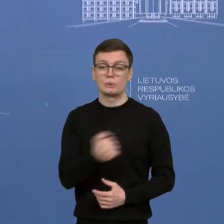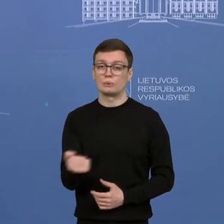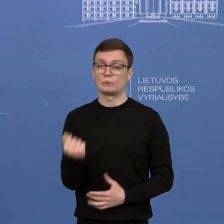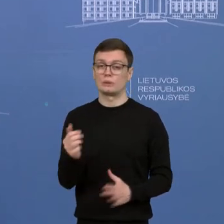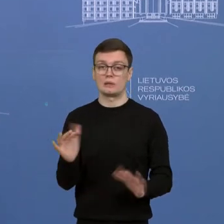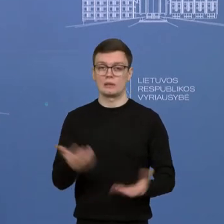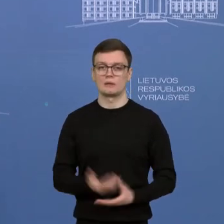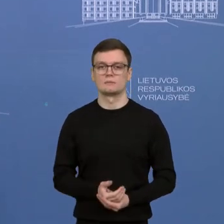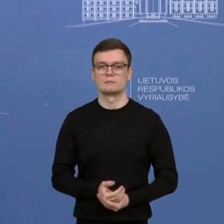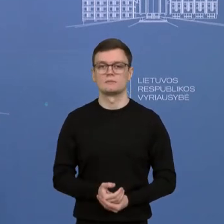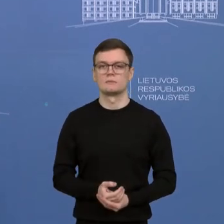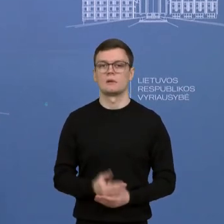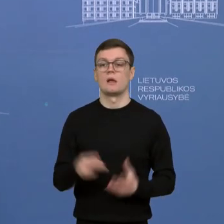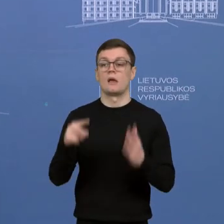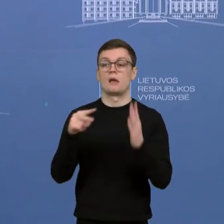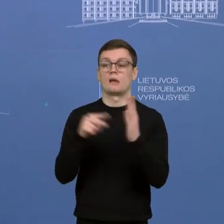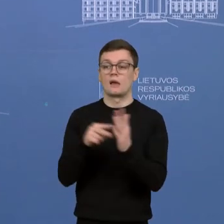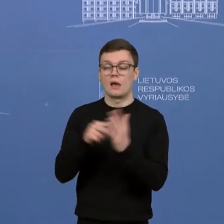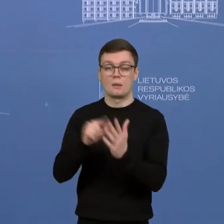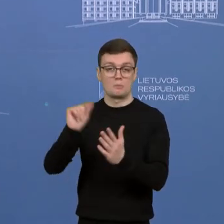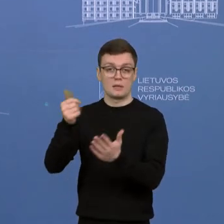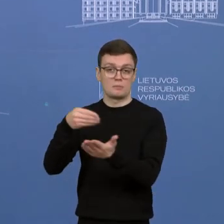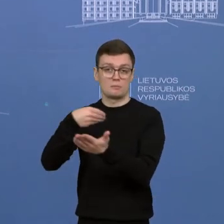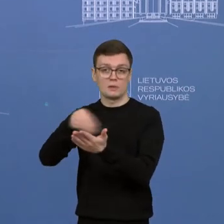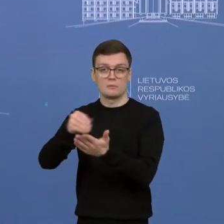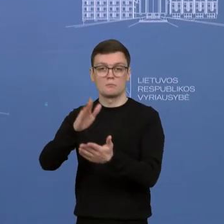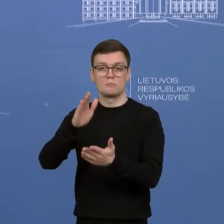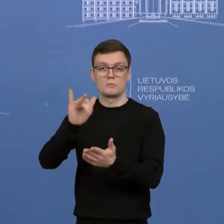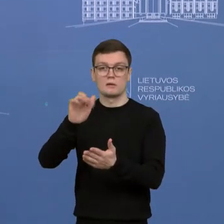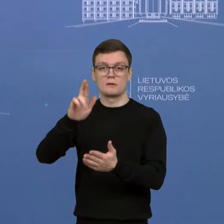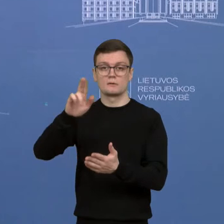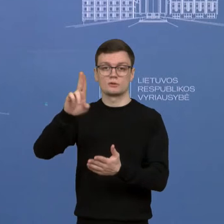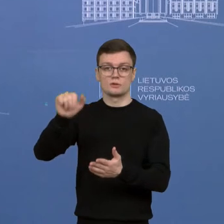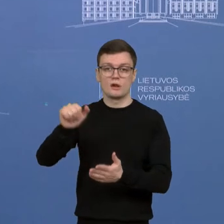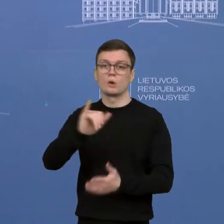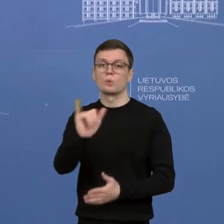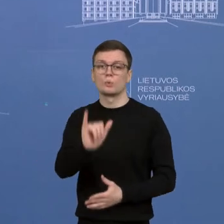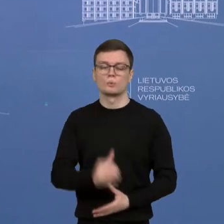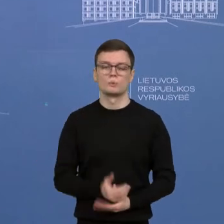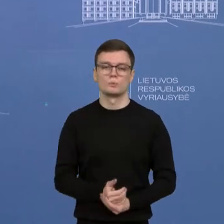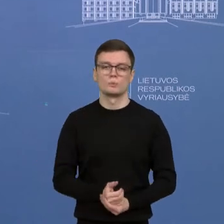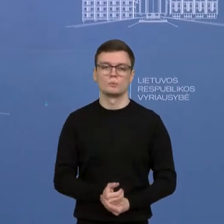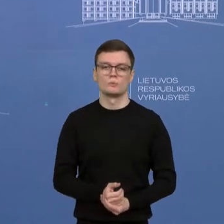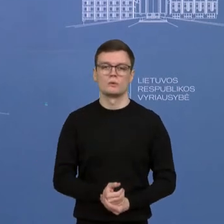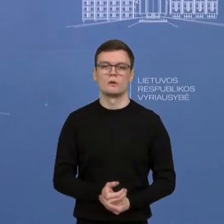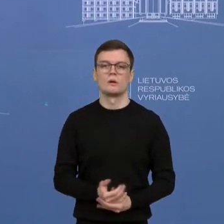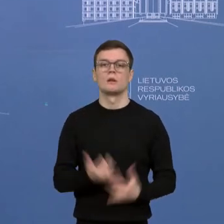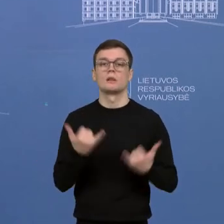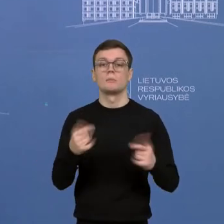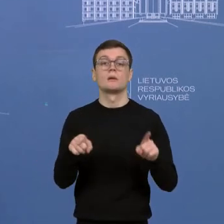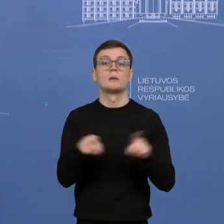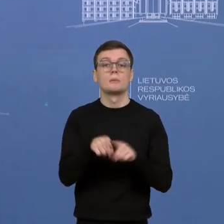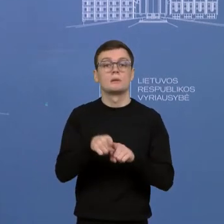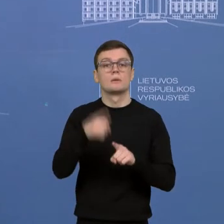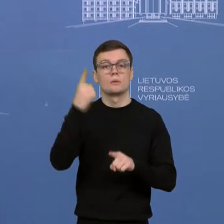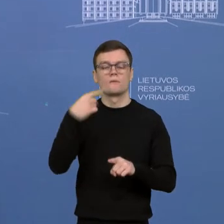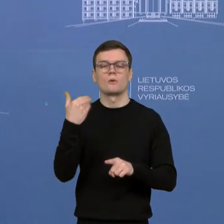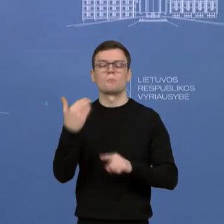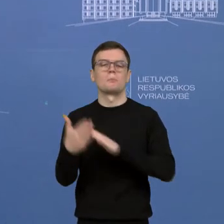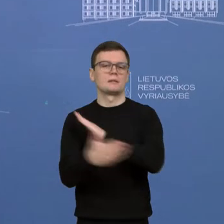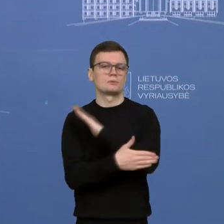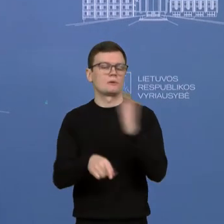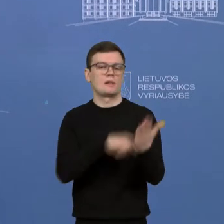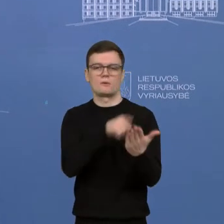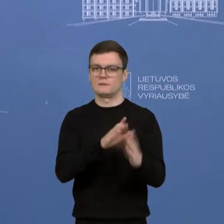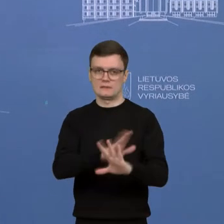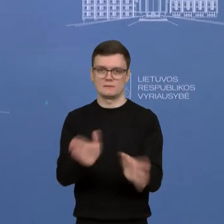būtent didmeninę kainą, kuri susiformuoja biržose. Dar norėčiau socialiniais reikalais. Paskutinis klausimas, ačiū